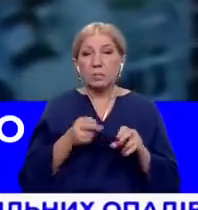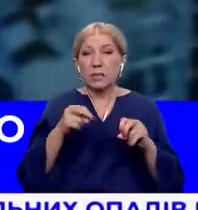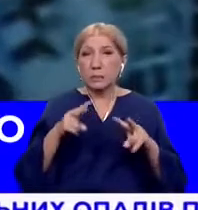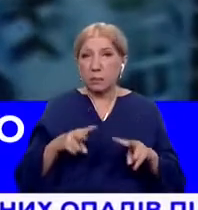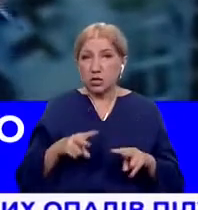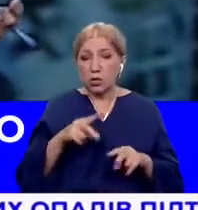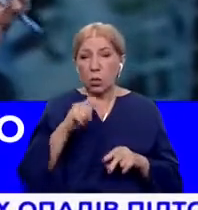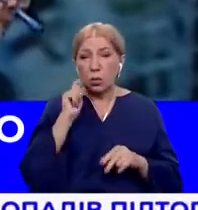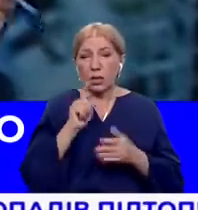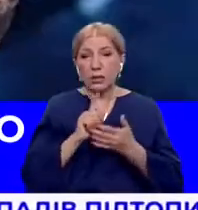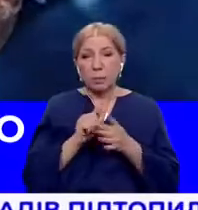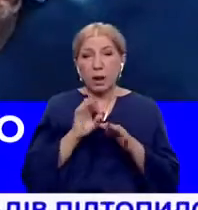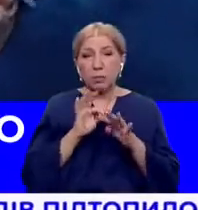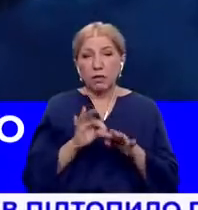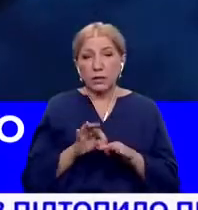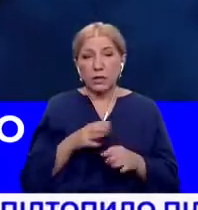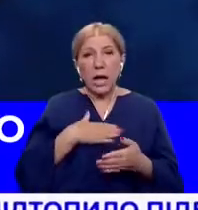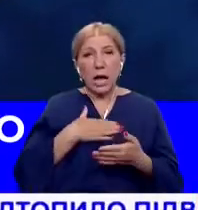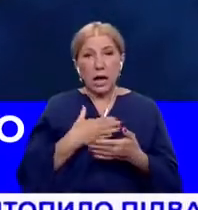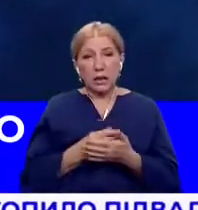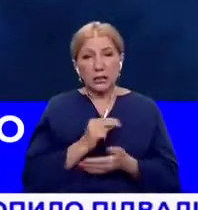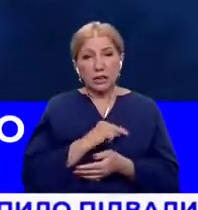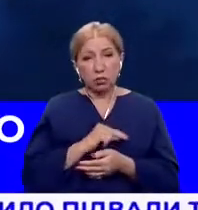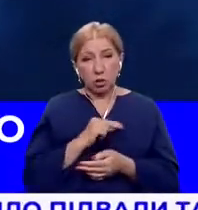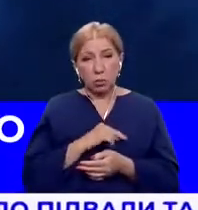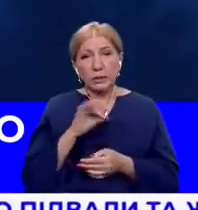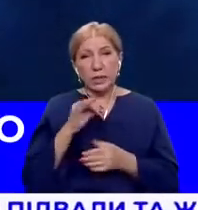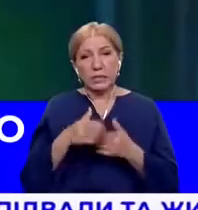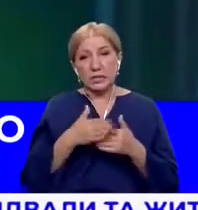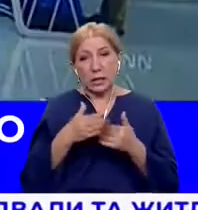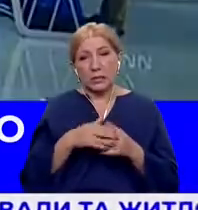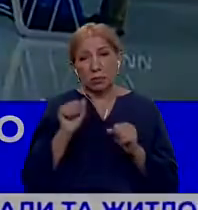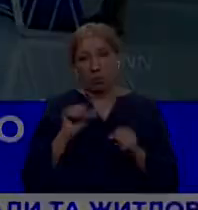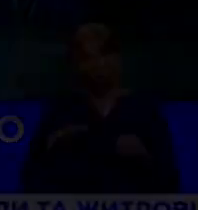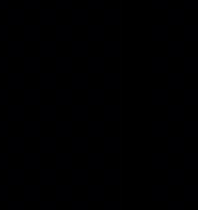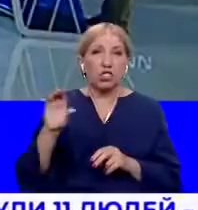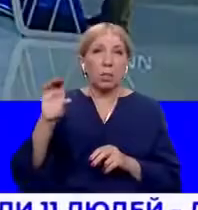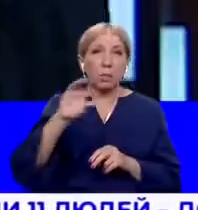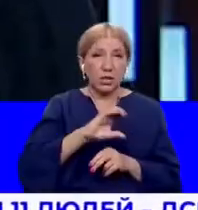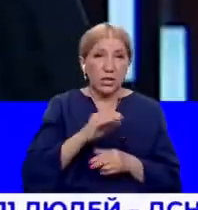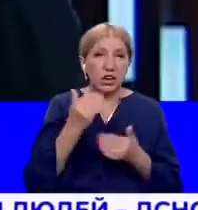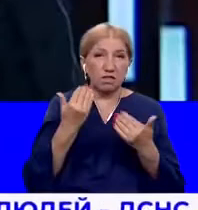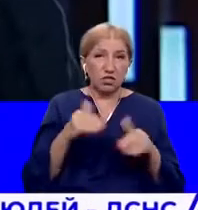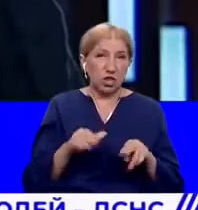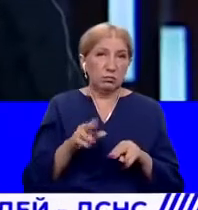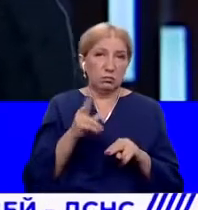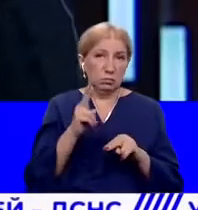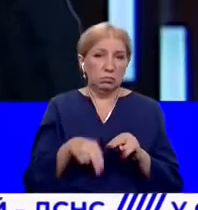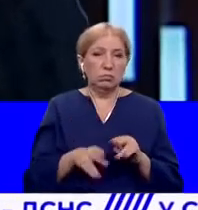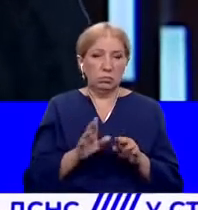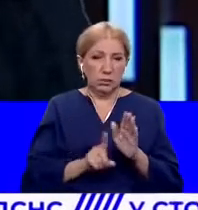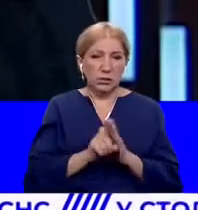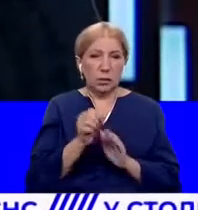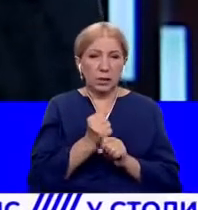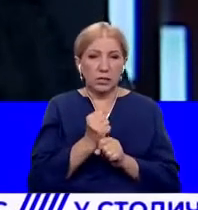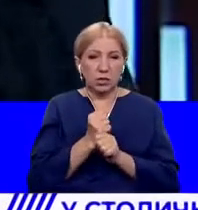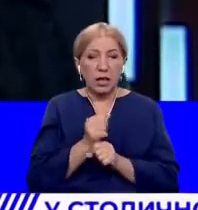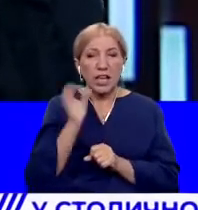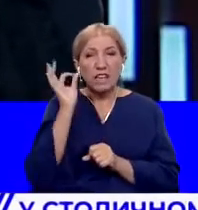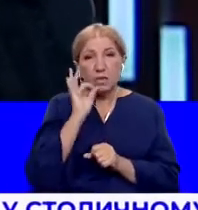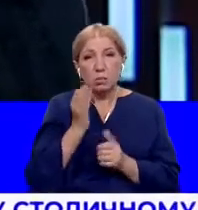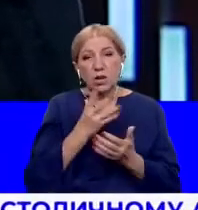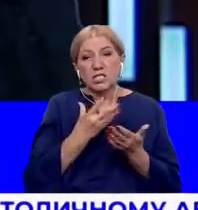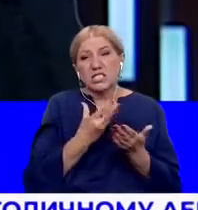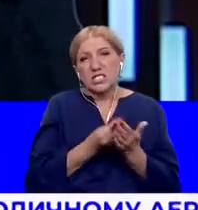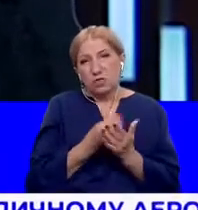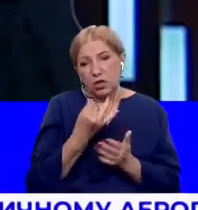має проводити надзвичайно активну роботу, зрештою, і санкції можуть бути відновлені. Пані Катерина? В Німеччини є свої